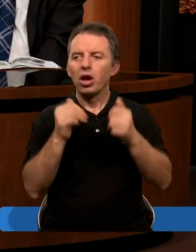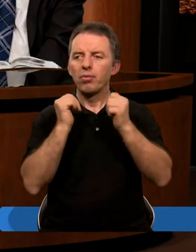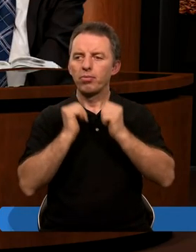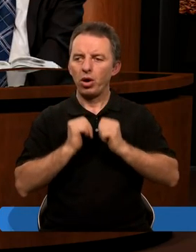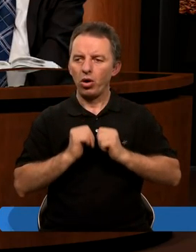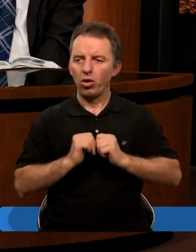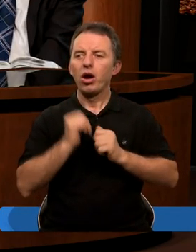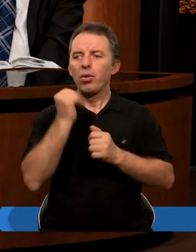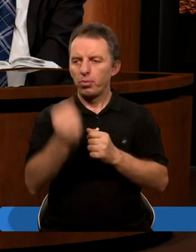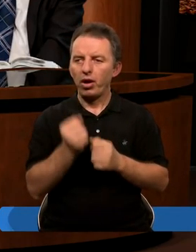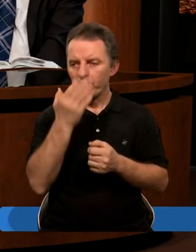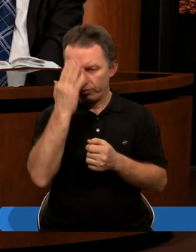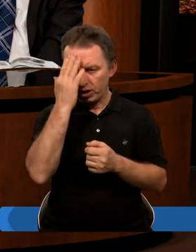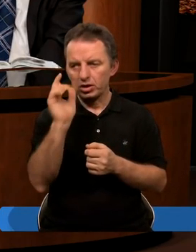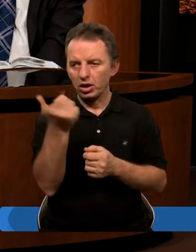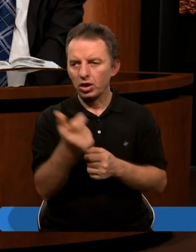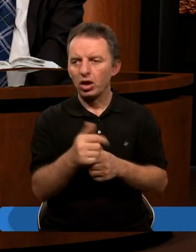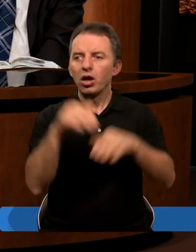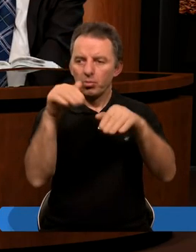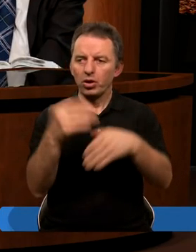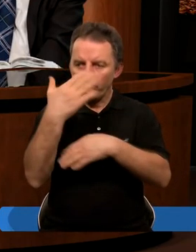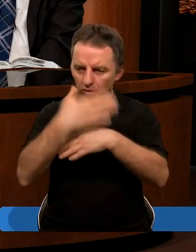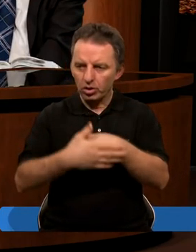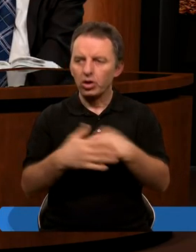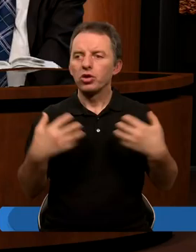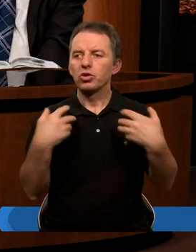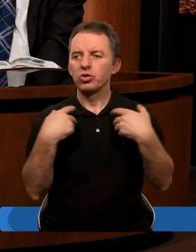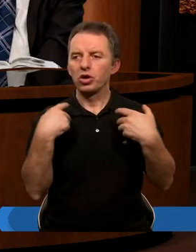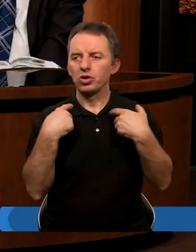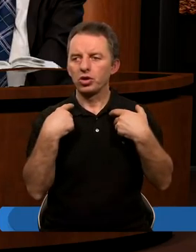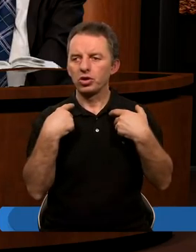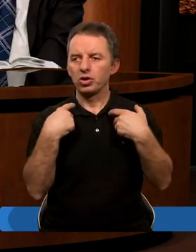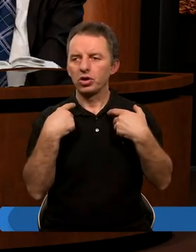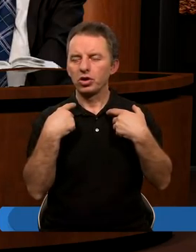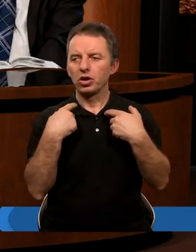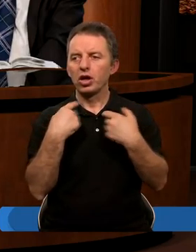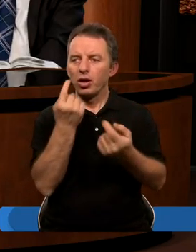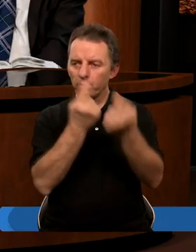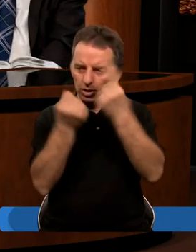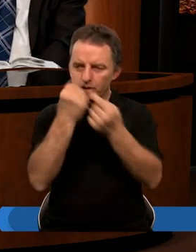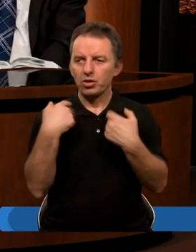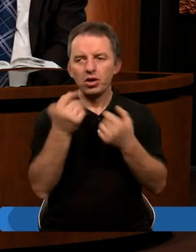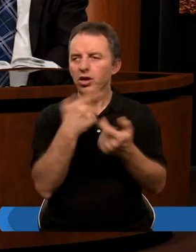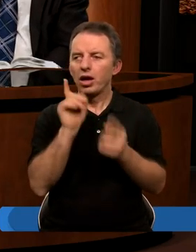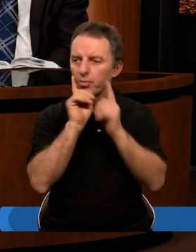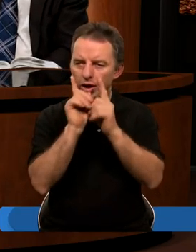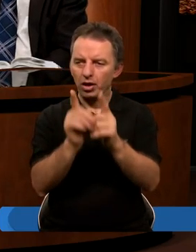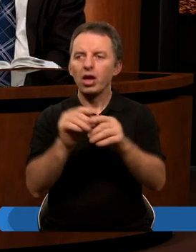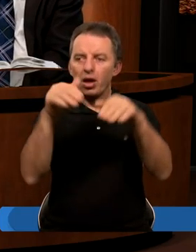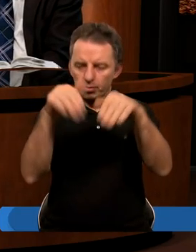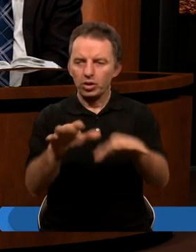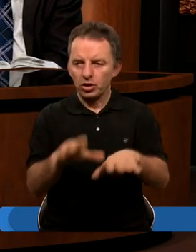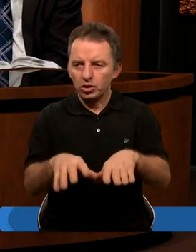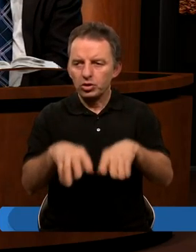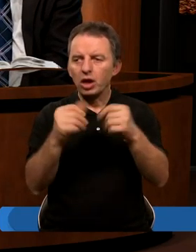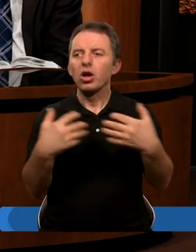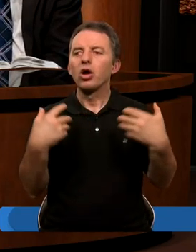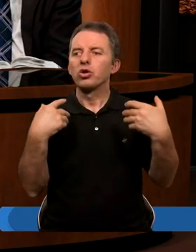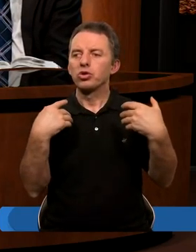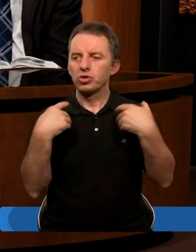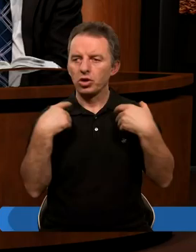pokój. Paweł mówi, wiecie co? Możecie w końcu zacząć żyć. Mówimy, wszyscy żyjemy. Nie, prawda. Możesz zacząć